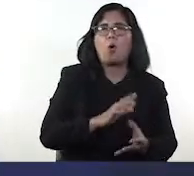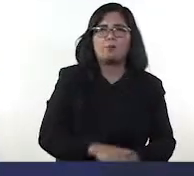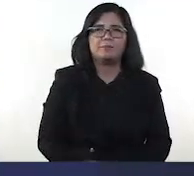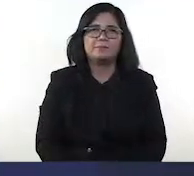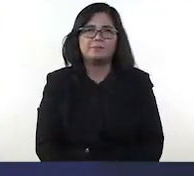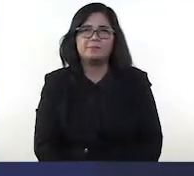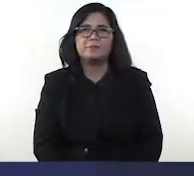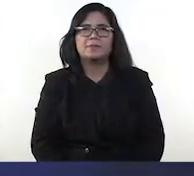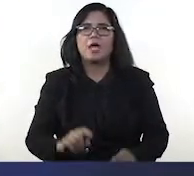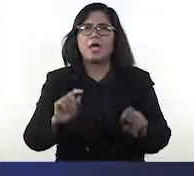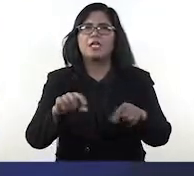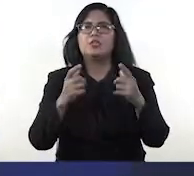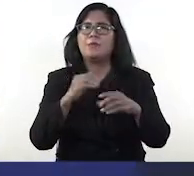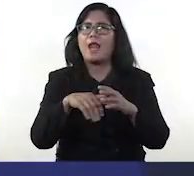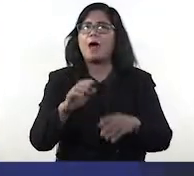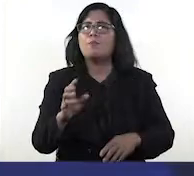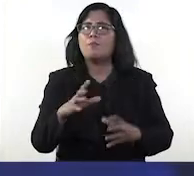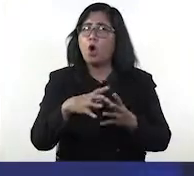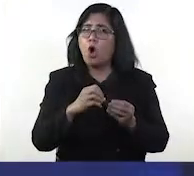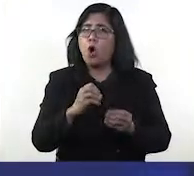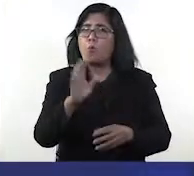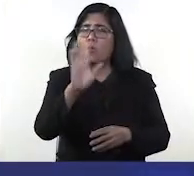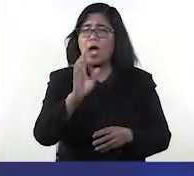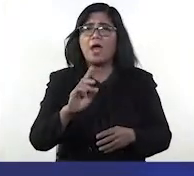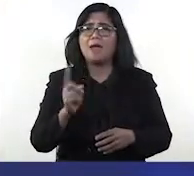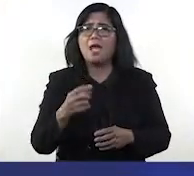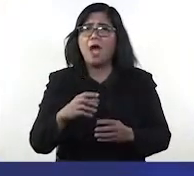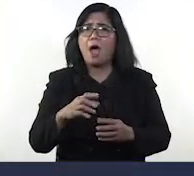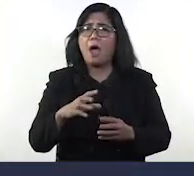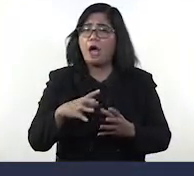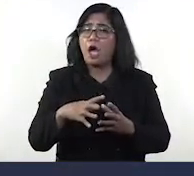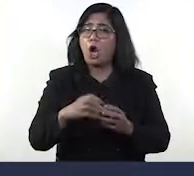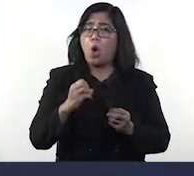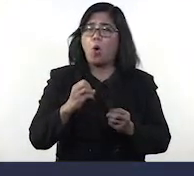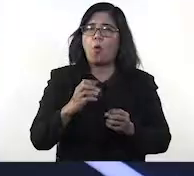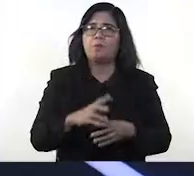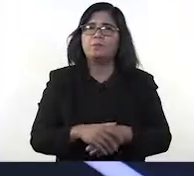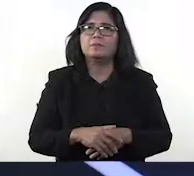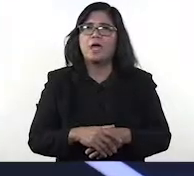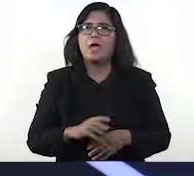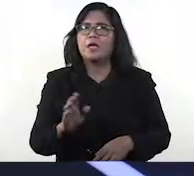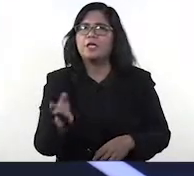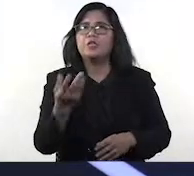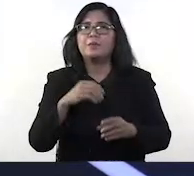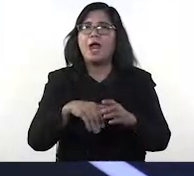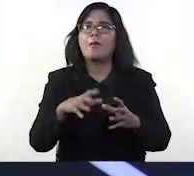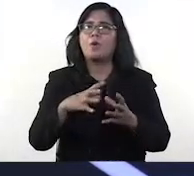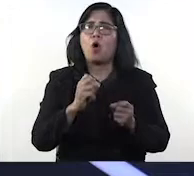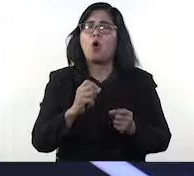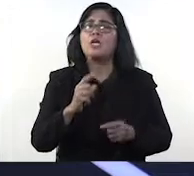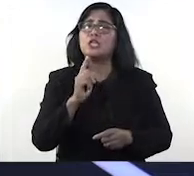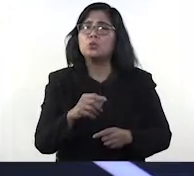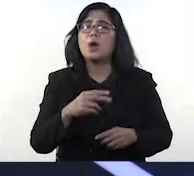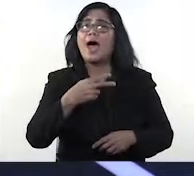hahaha hidup dalam roh bukan berarti sekedar ngerokok Hai semuanya hidup dalam roh